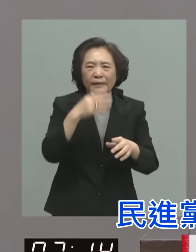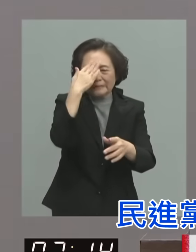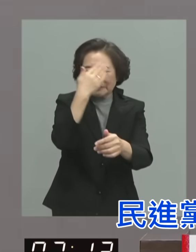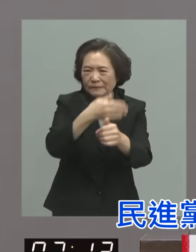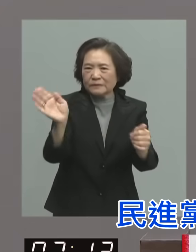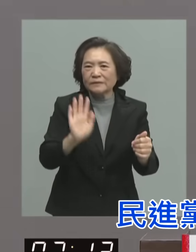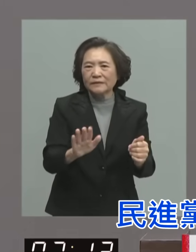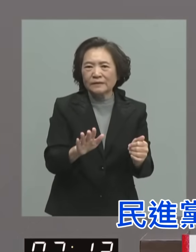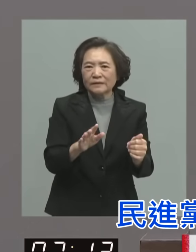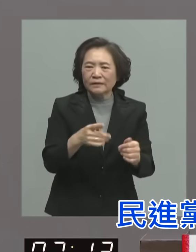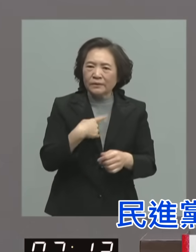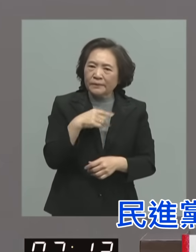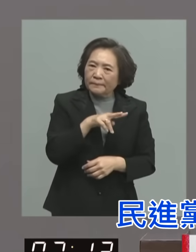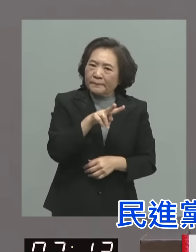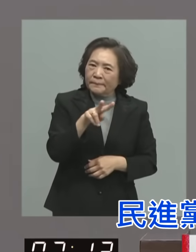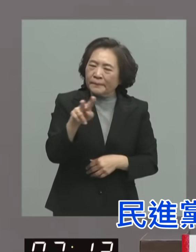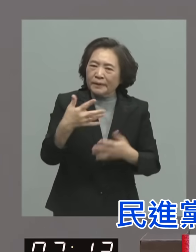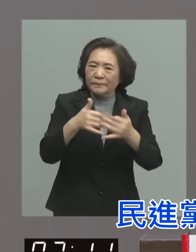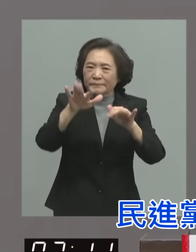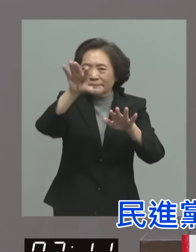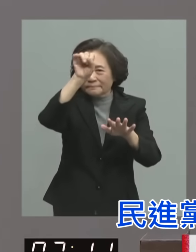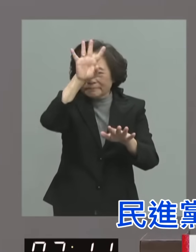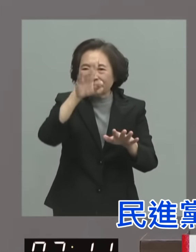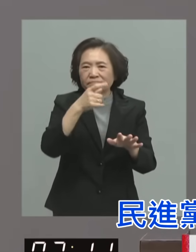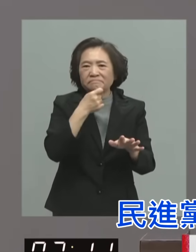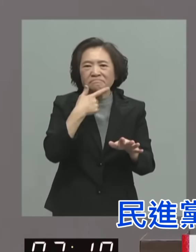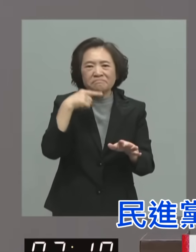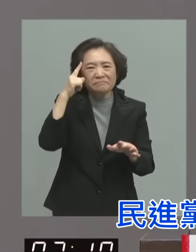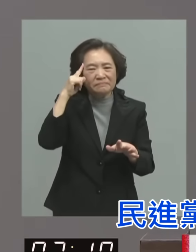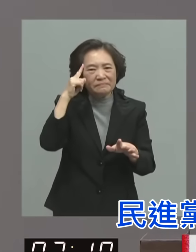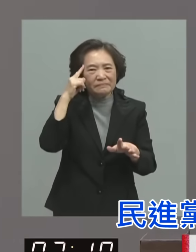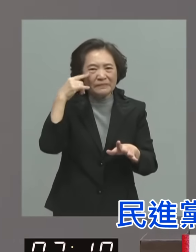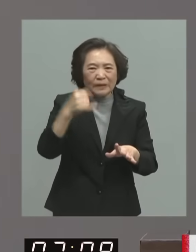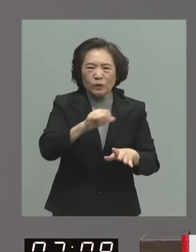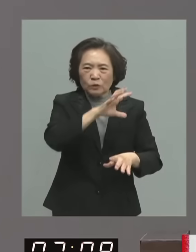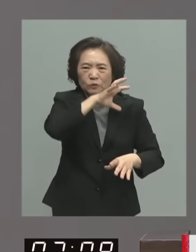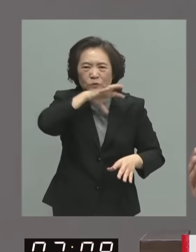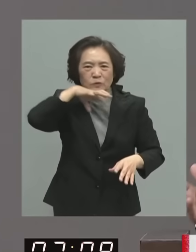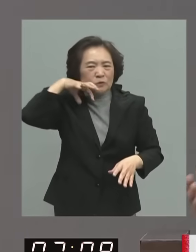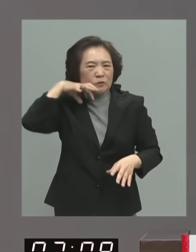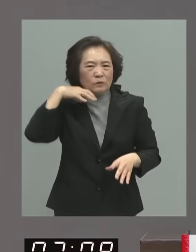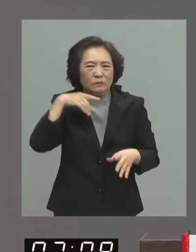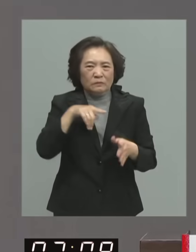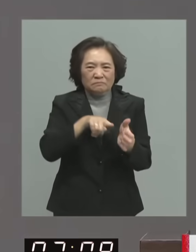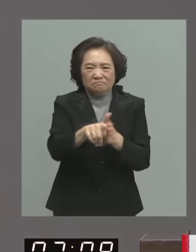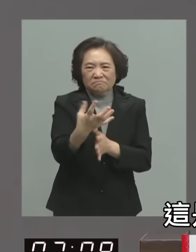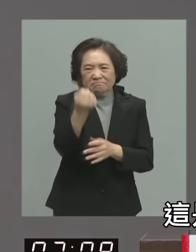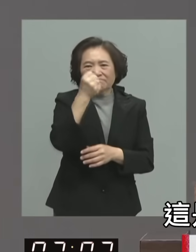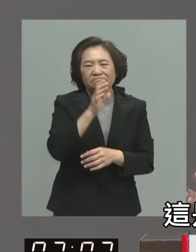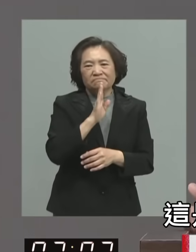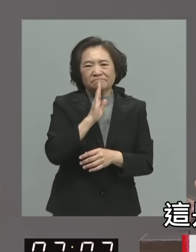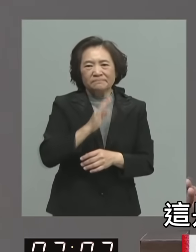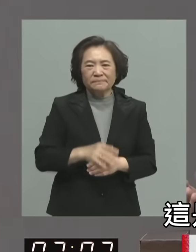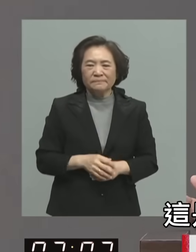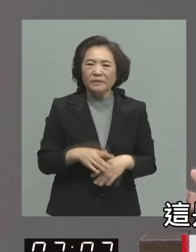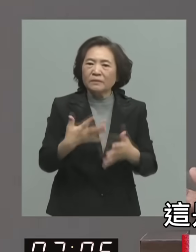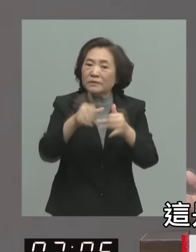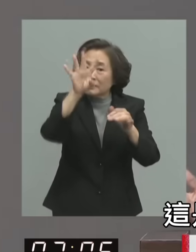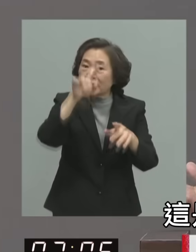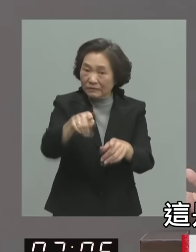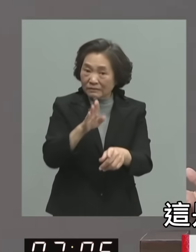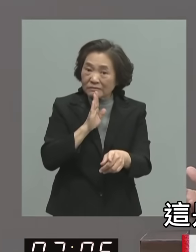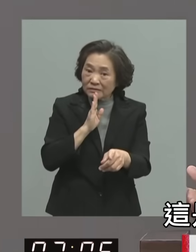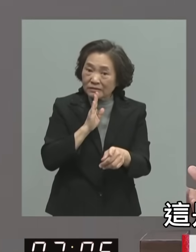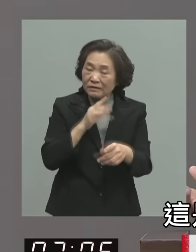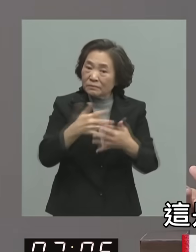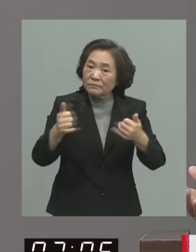民进党政府已经成为新的威权。在这样一个状况，这是你民进党要爱民主